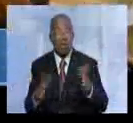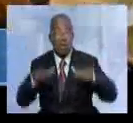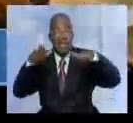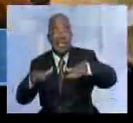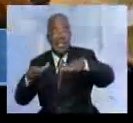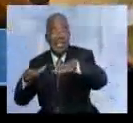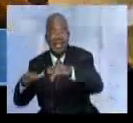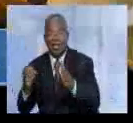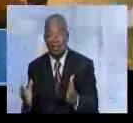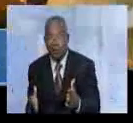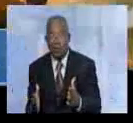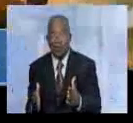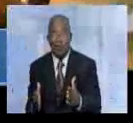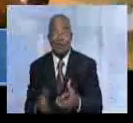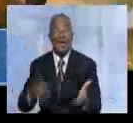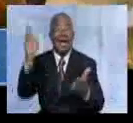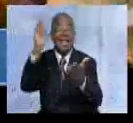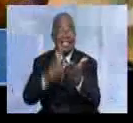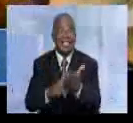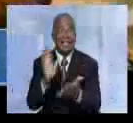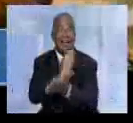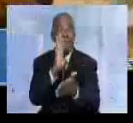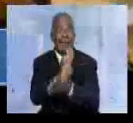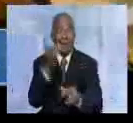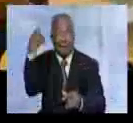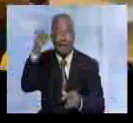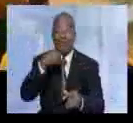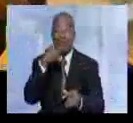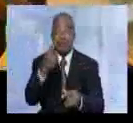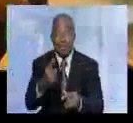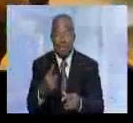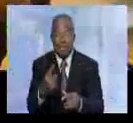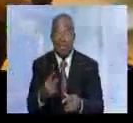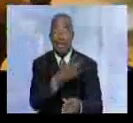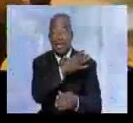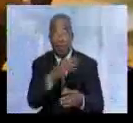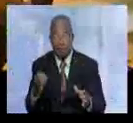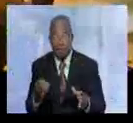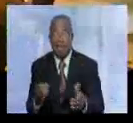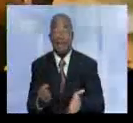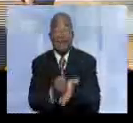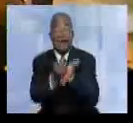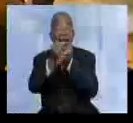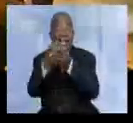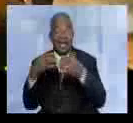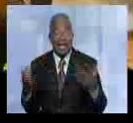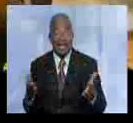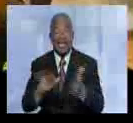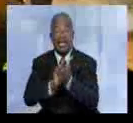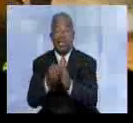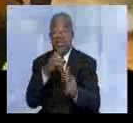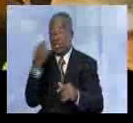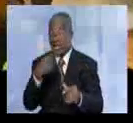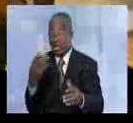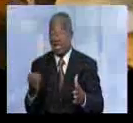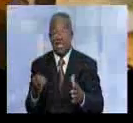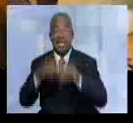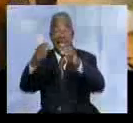Donc, à nous de montrer le chemin. Donc, c'est ce que j'essaye de faire.